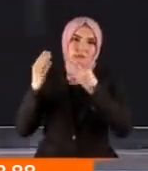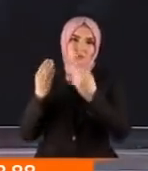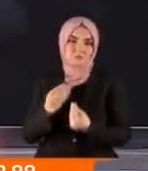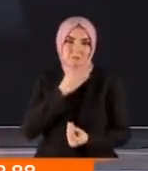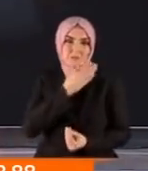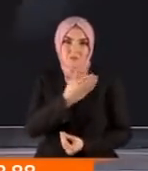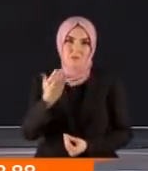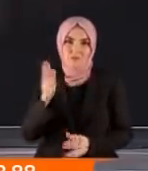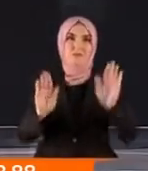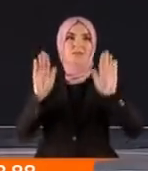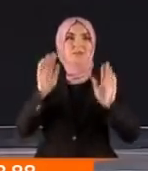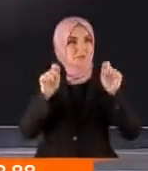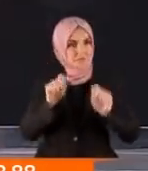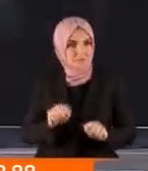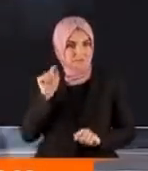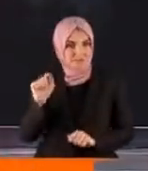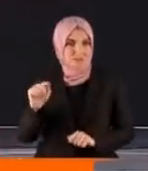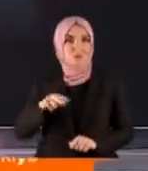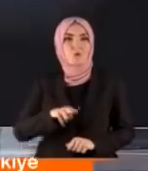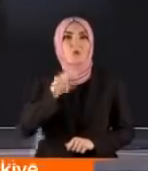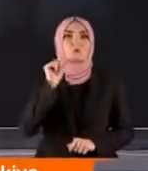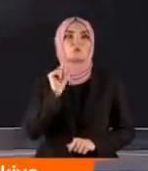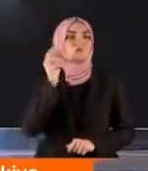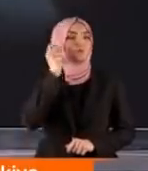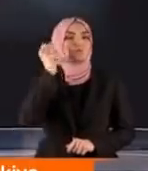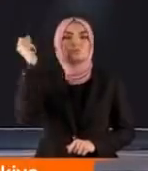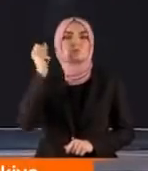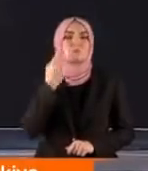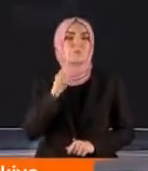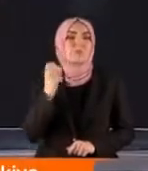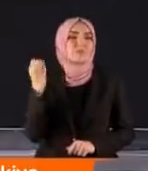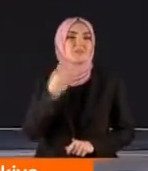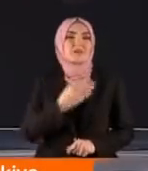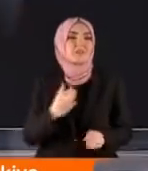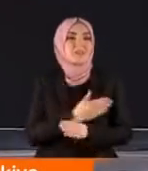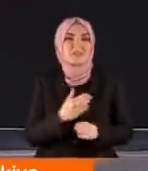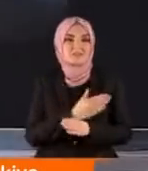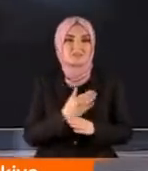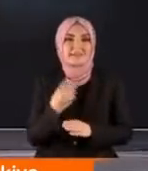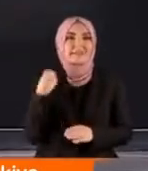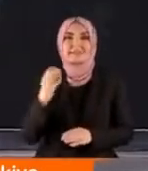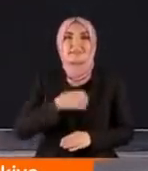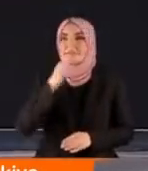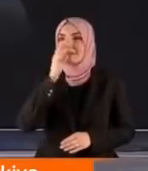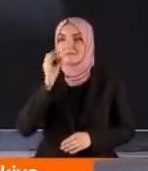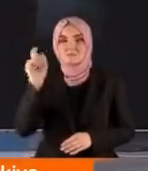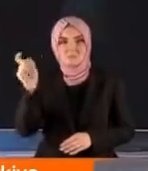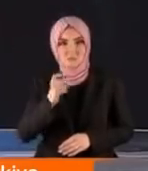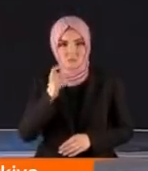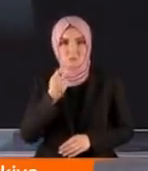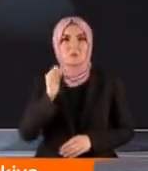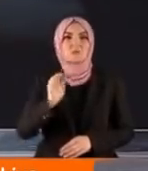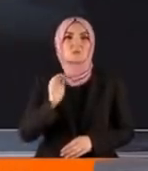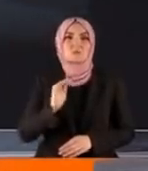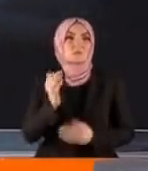yapıldı. Yolcuların unuttuğu binlerce eşya yeni sahipleriyle buluştu. Uygun fiyata alışveriş yapmak isteyenler sabahın erken saatlerinden itibaren